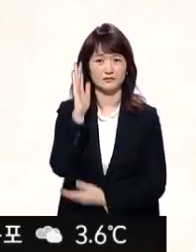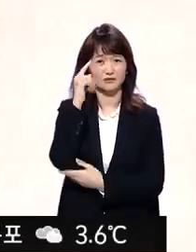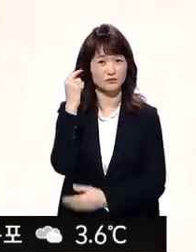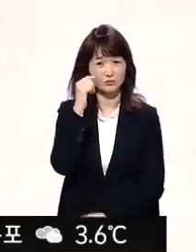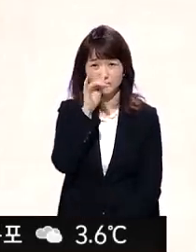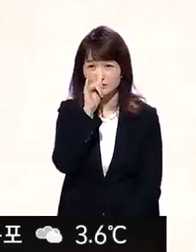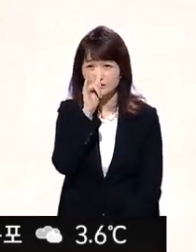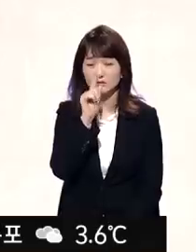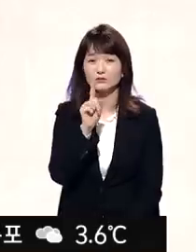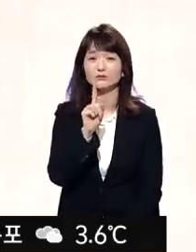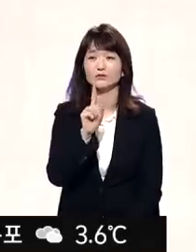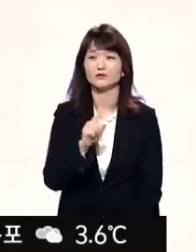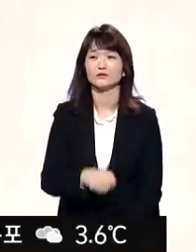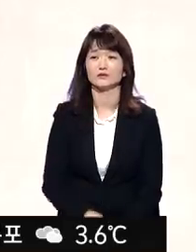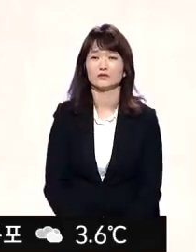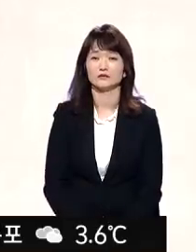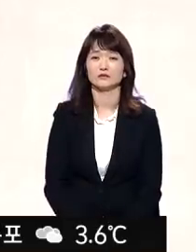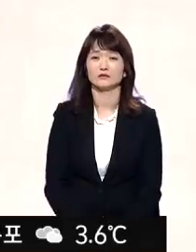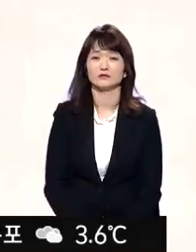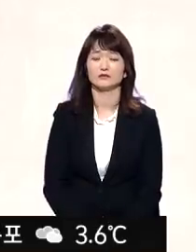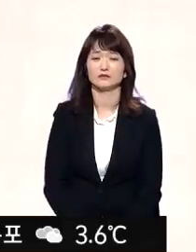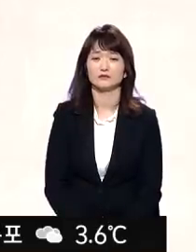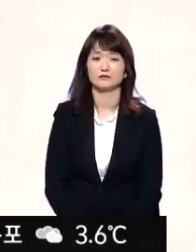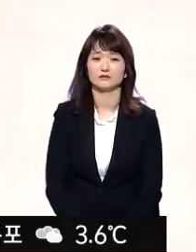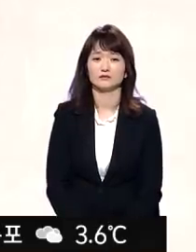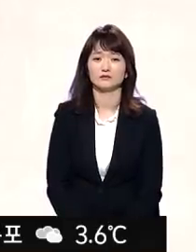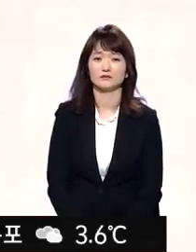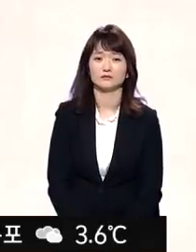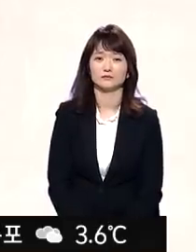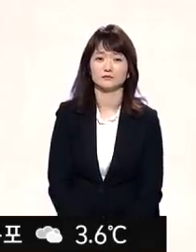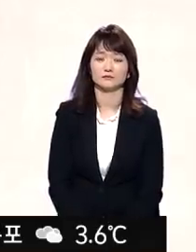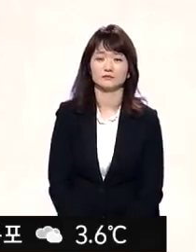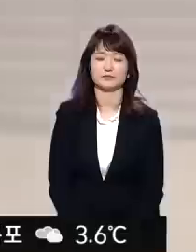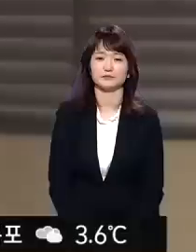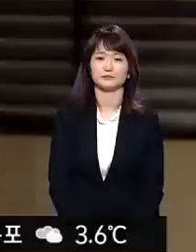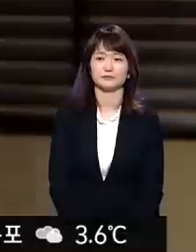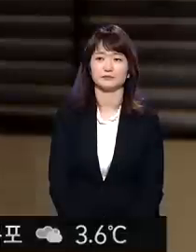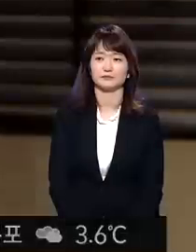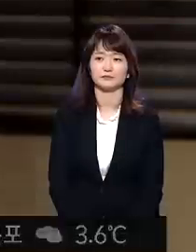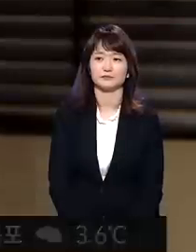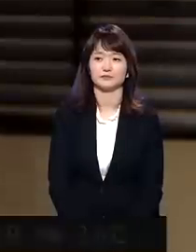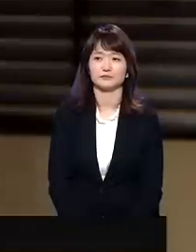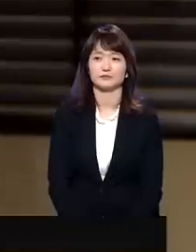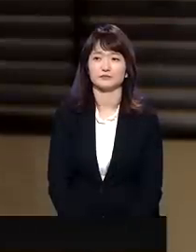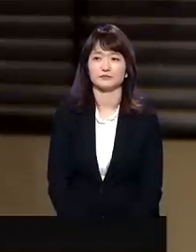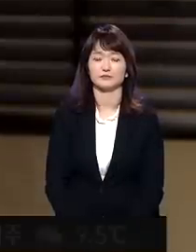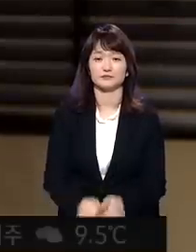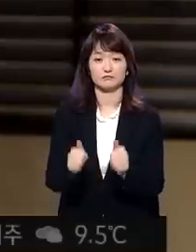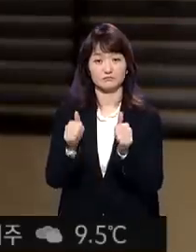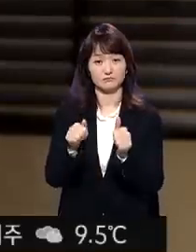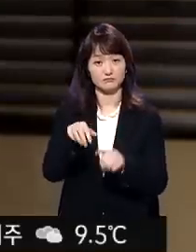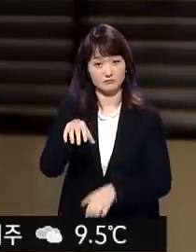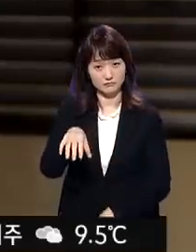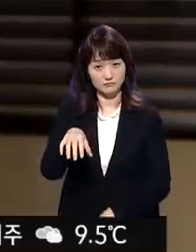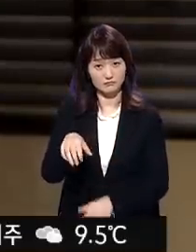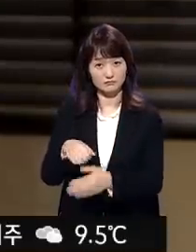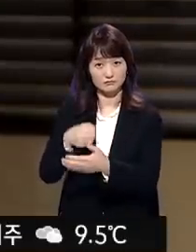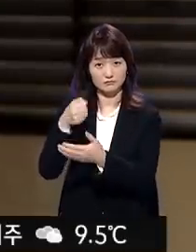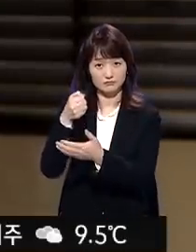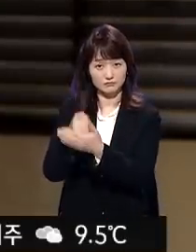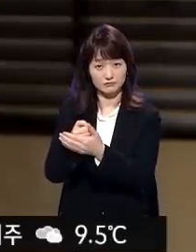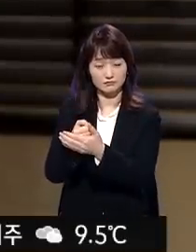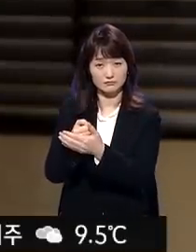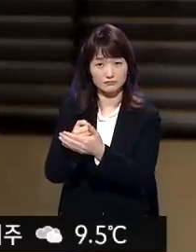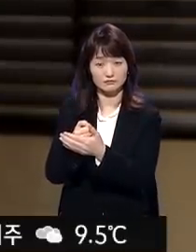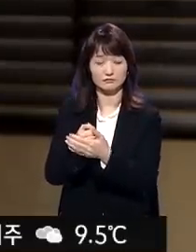박 변호사님? 저 말도 안 되는 소리를? 그렇죠. 뭐 사실 되지 않는 얘기이기 때문에 법원에서도 이제 이것을 판결을 이제